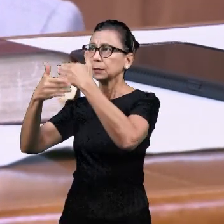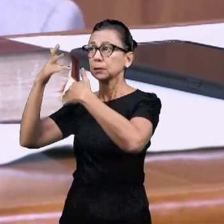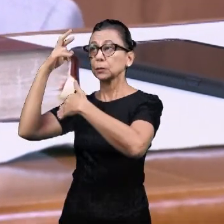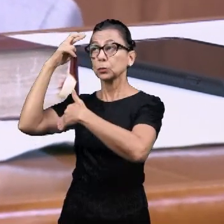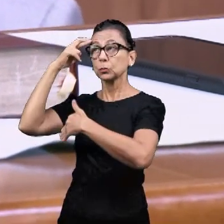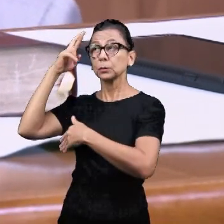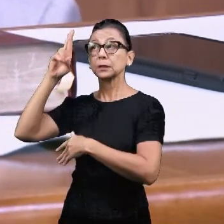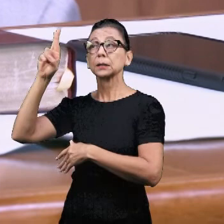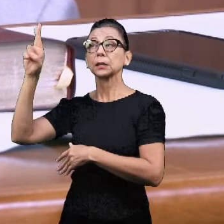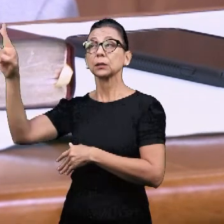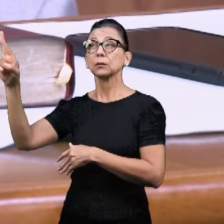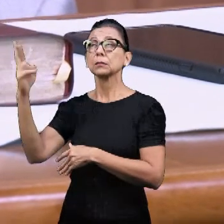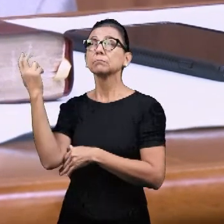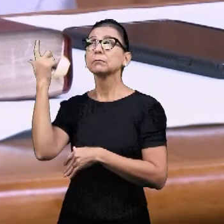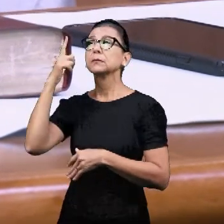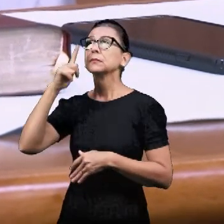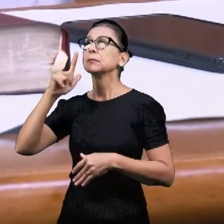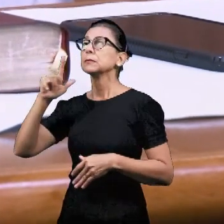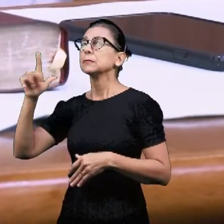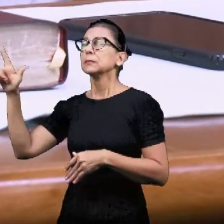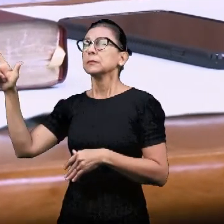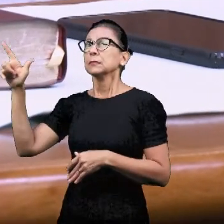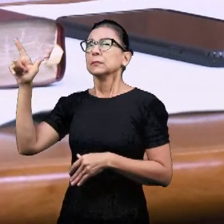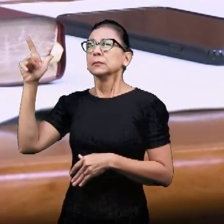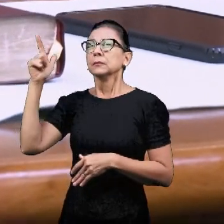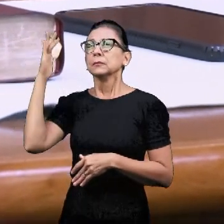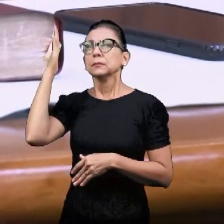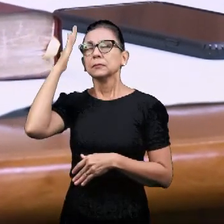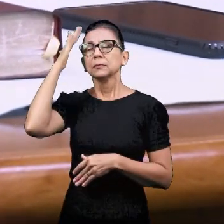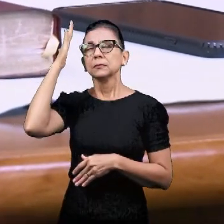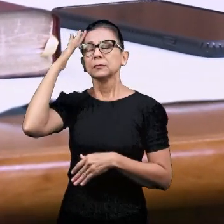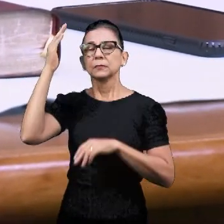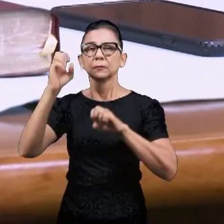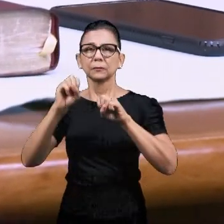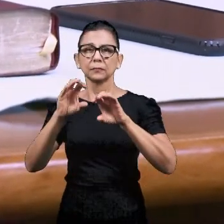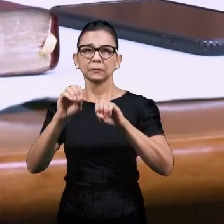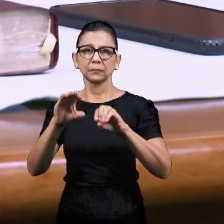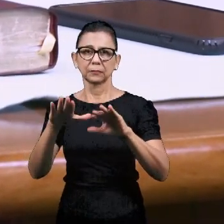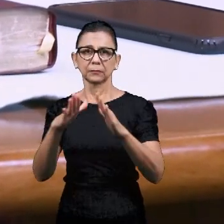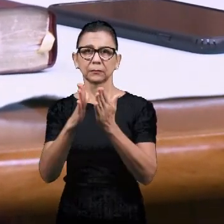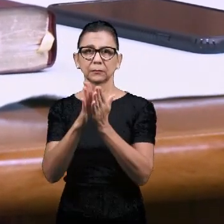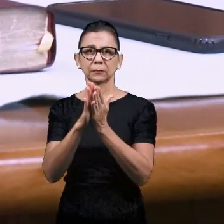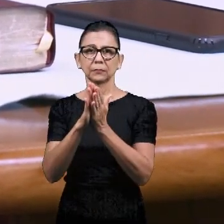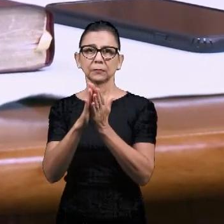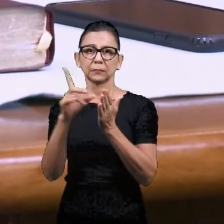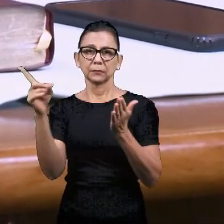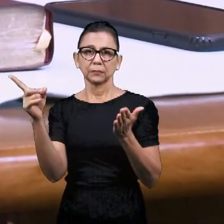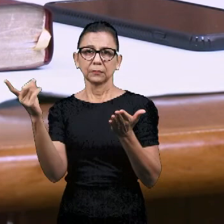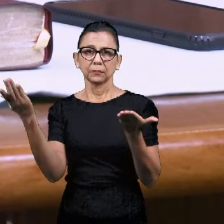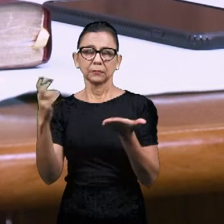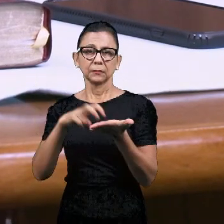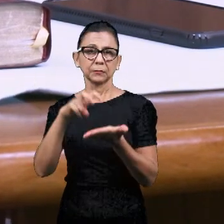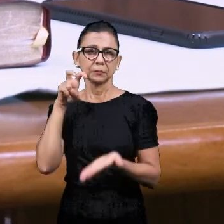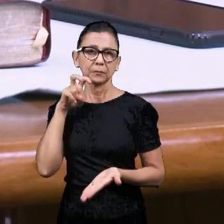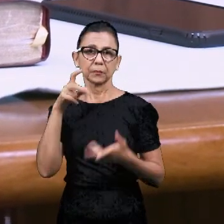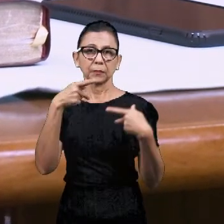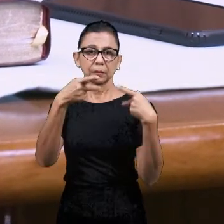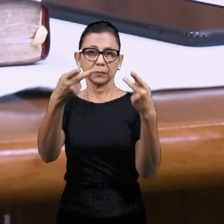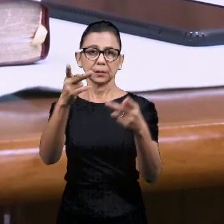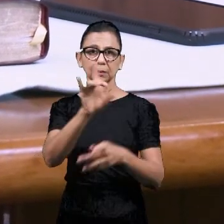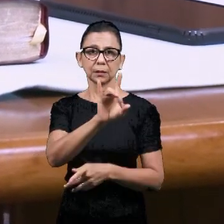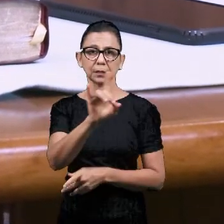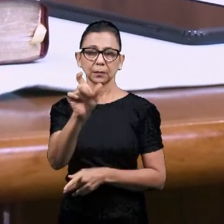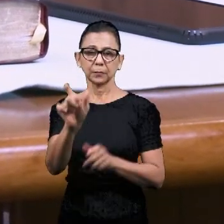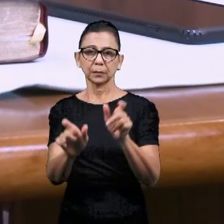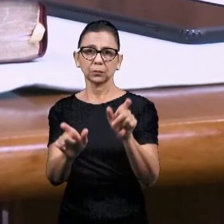et avoir l'enseignement qui vient de toi pour nous cet après-midi. Visite chaque